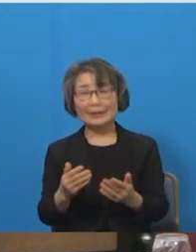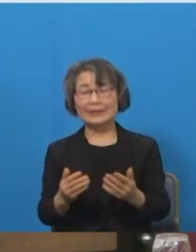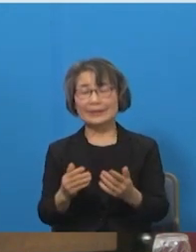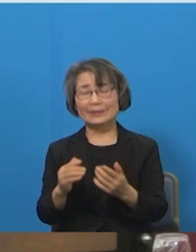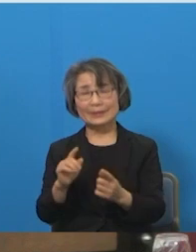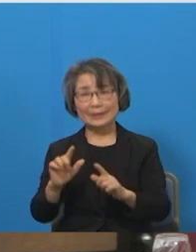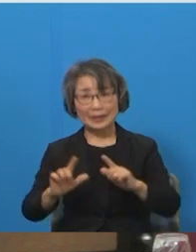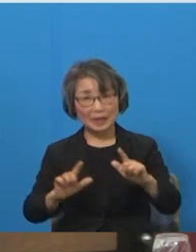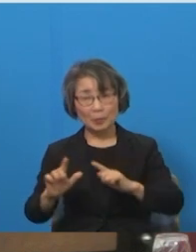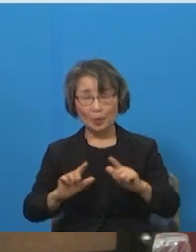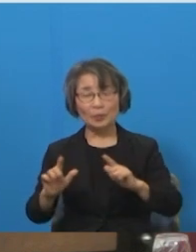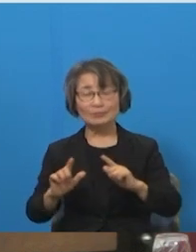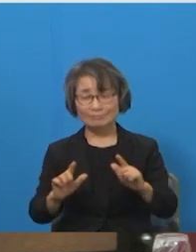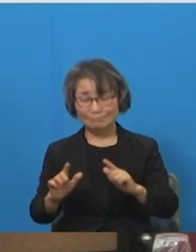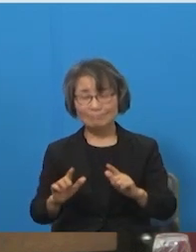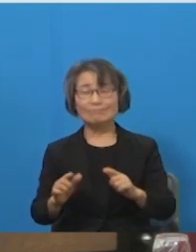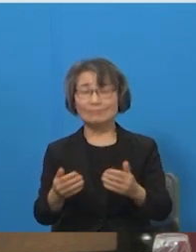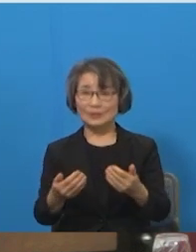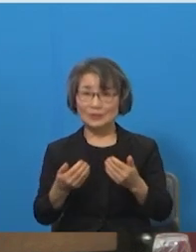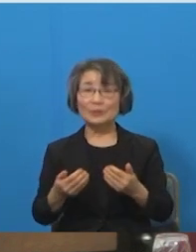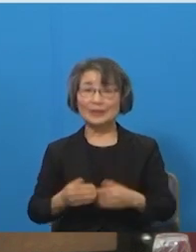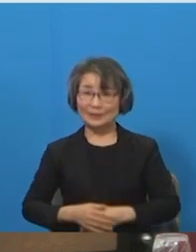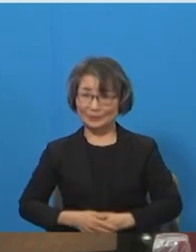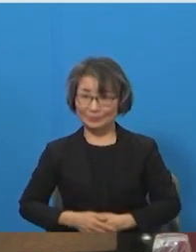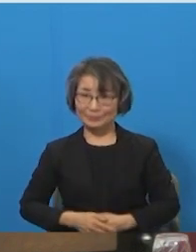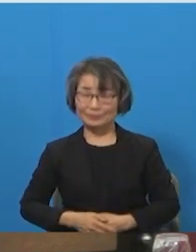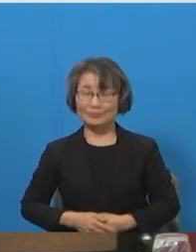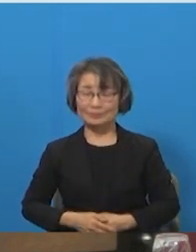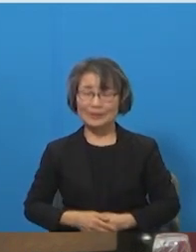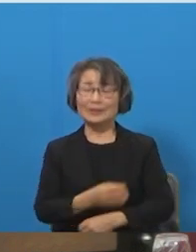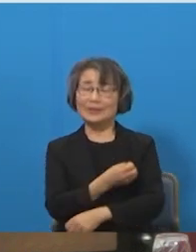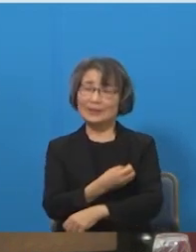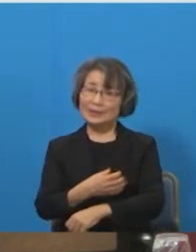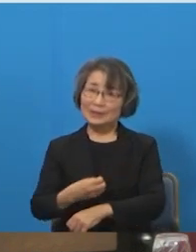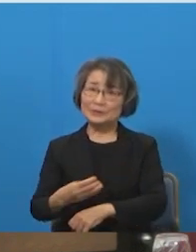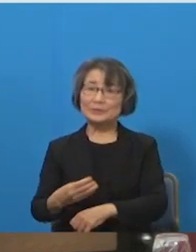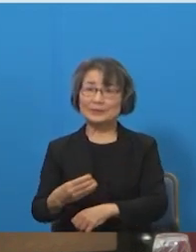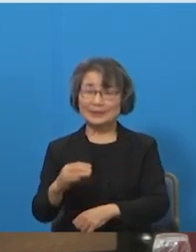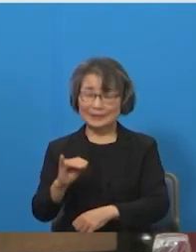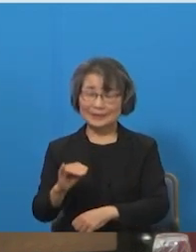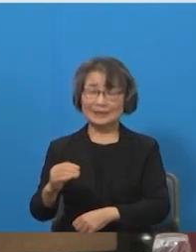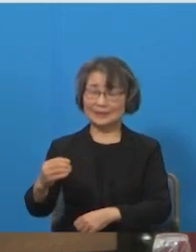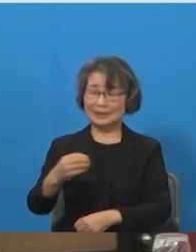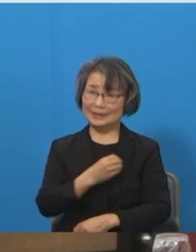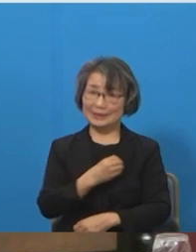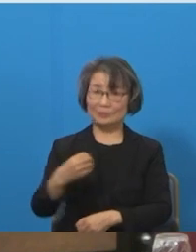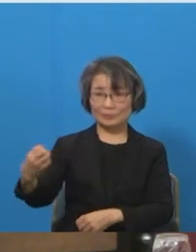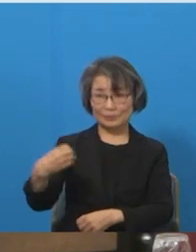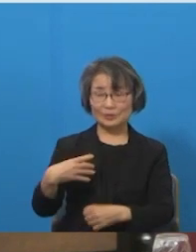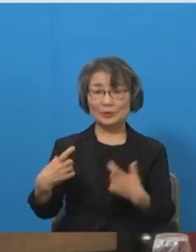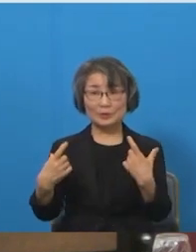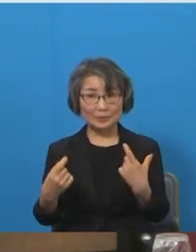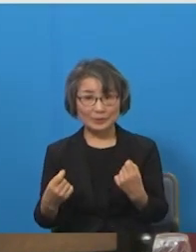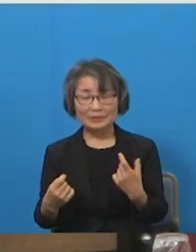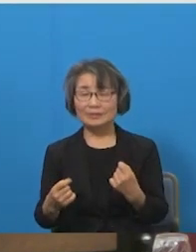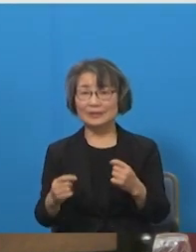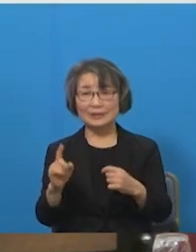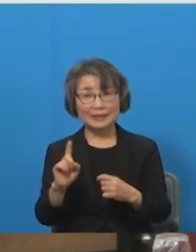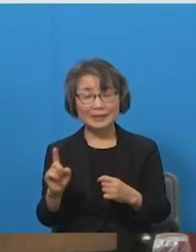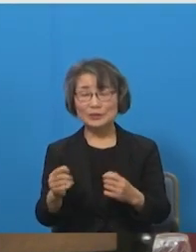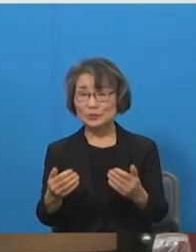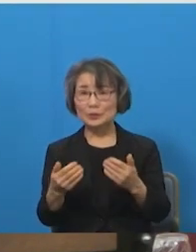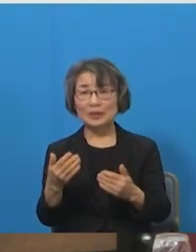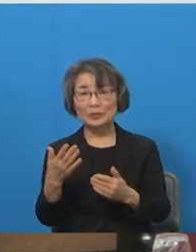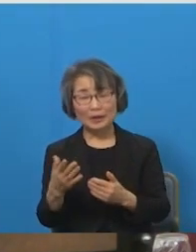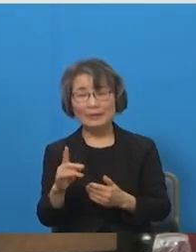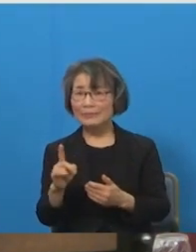応等が必要不可欠であることは、菊池議員ご指摘のとおりでございます。今の京都に何が必要なのか、何を